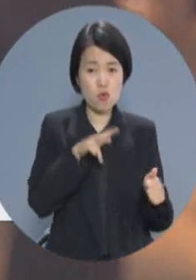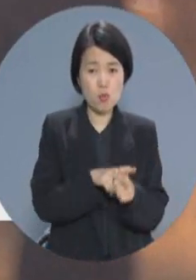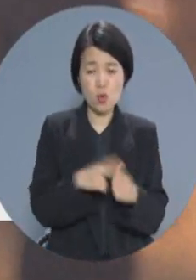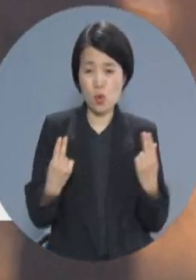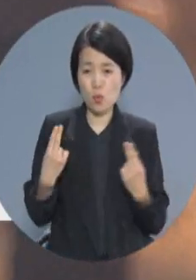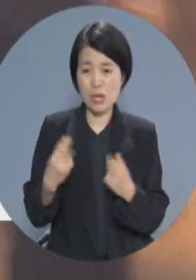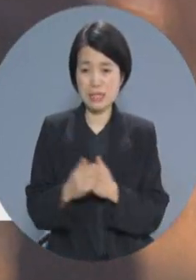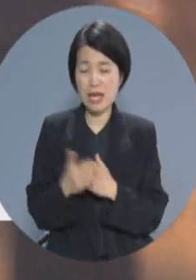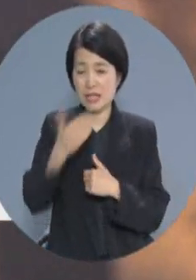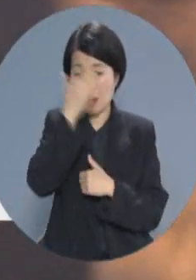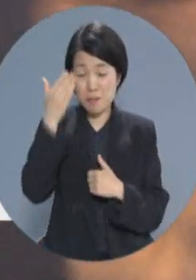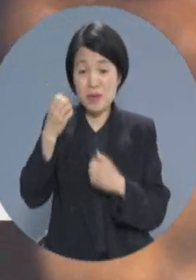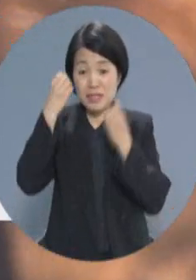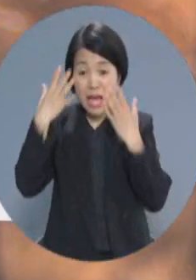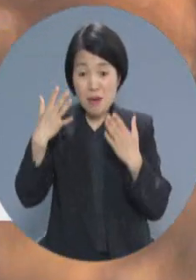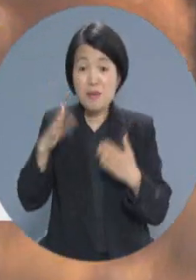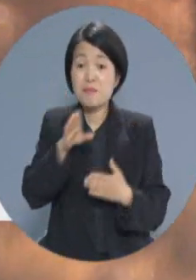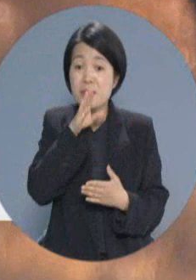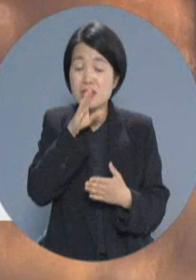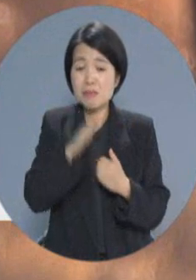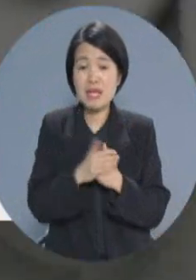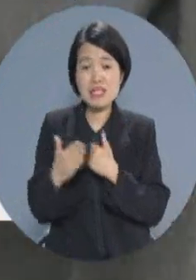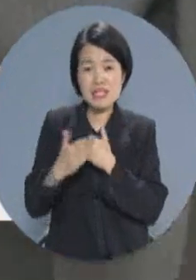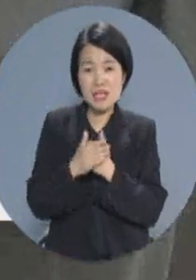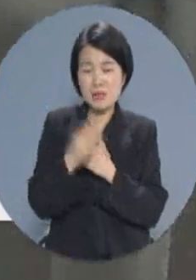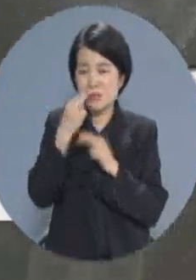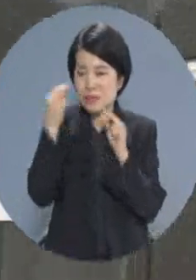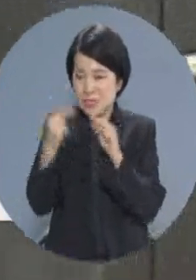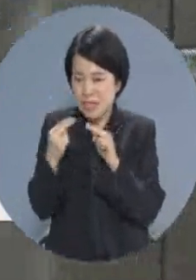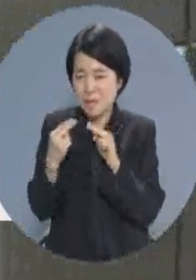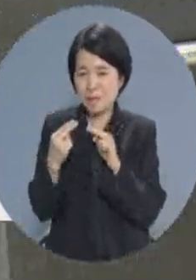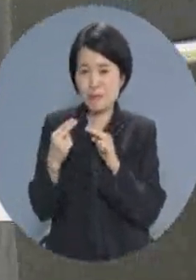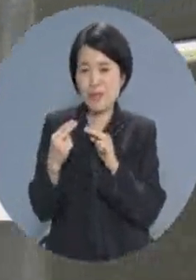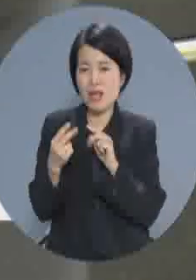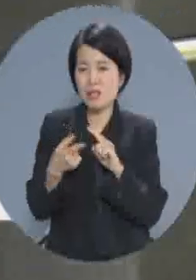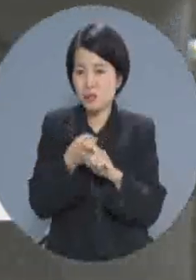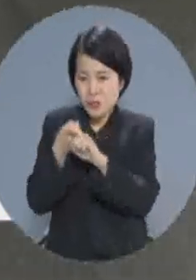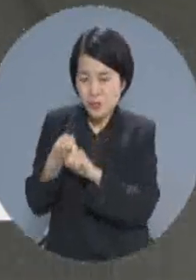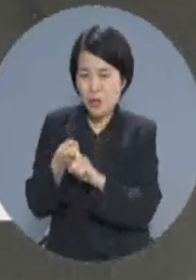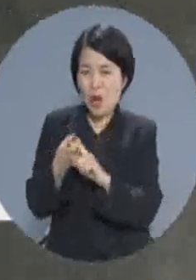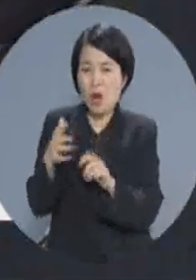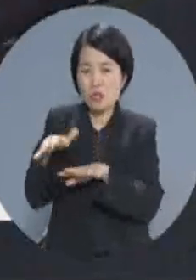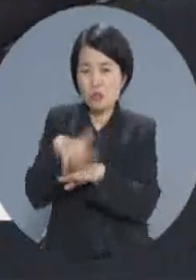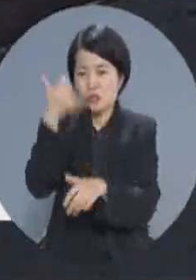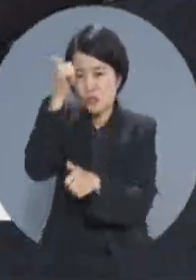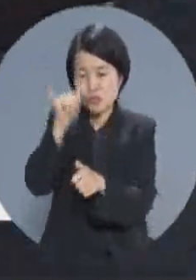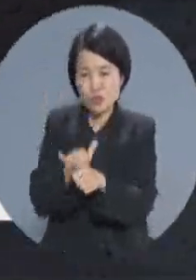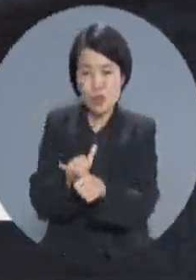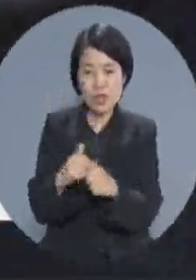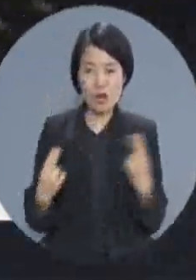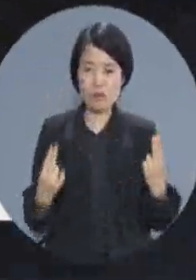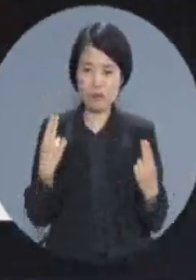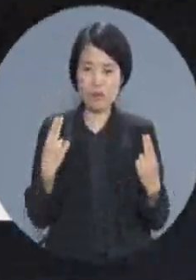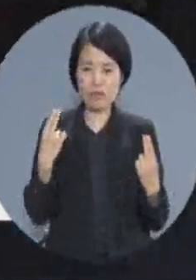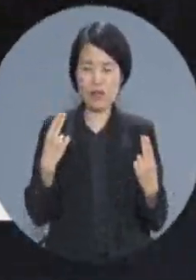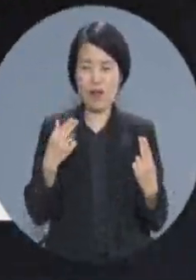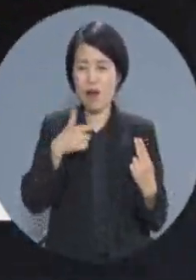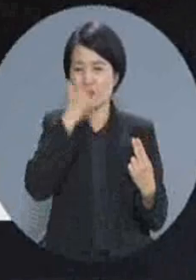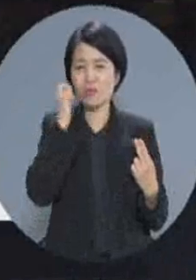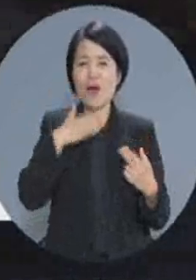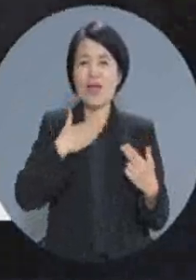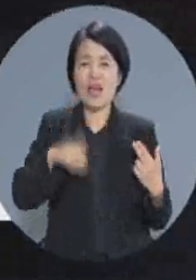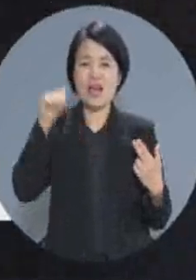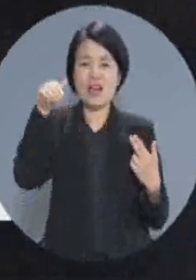젊고 참신한 측면은 있지만 인지도와 인맥, 연출, 조직 충성도에선 경쟁 후보에 비해 많이